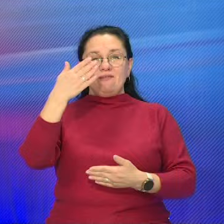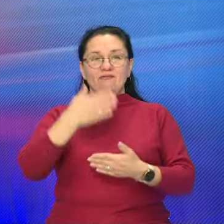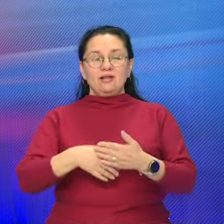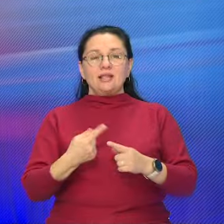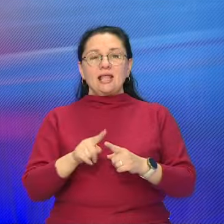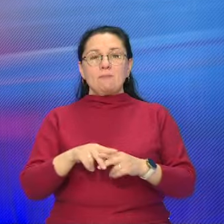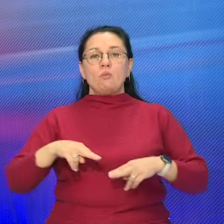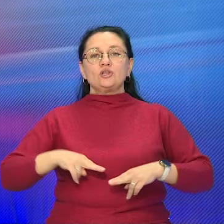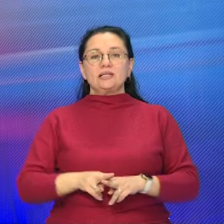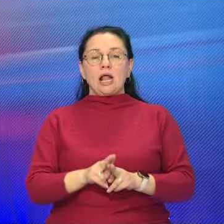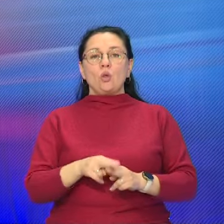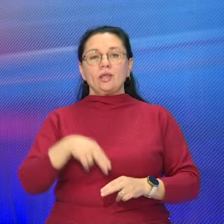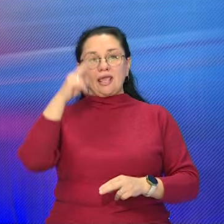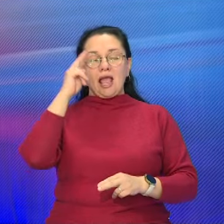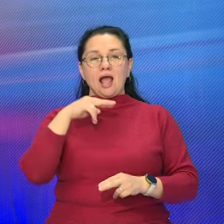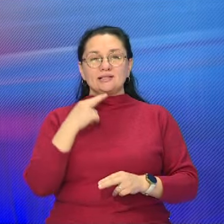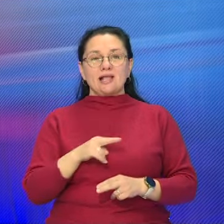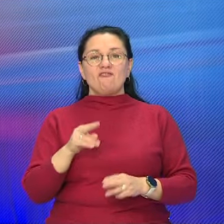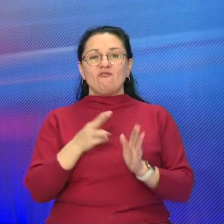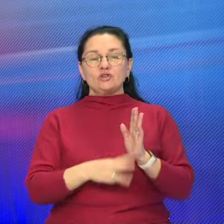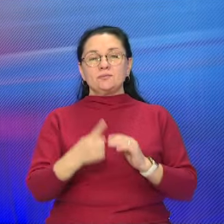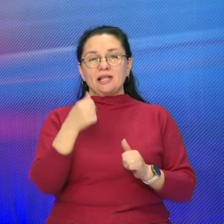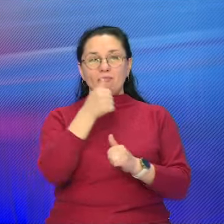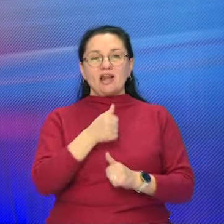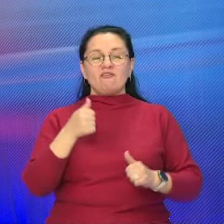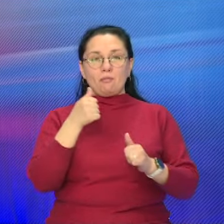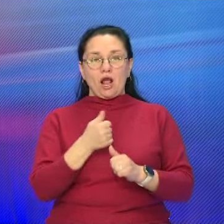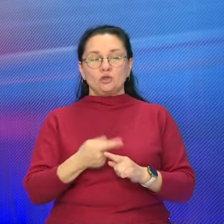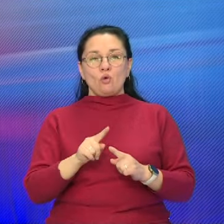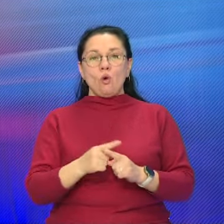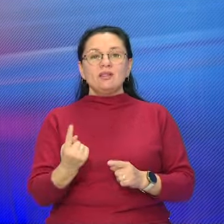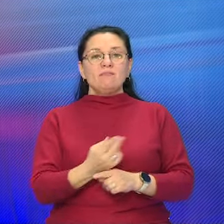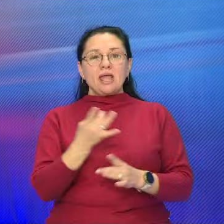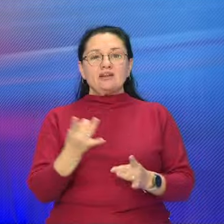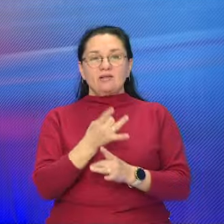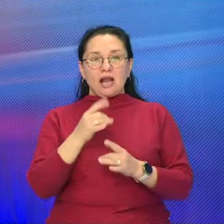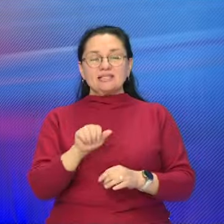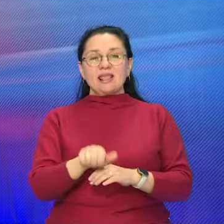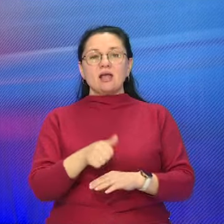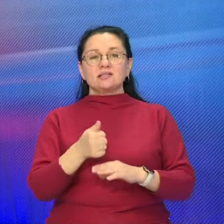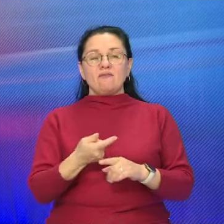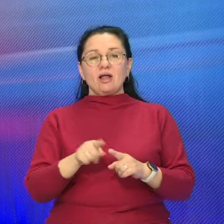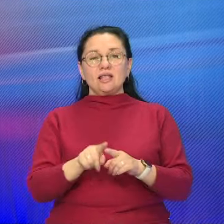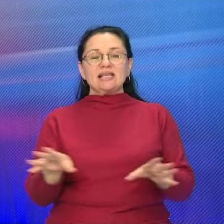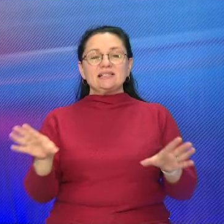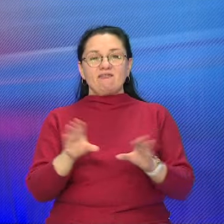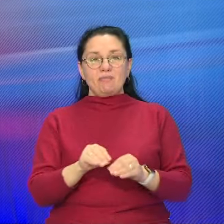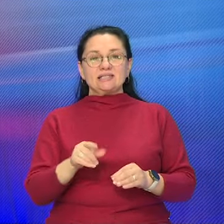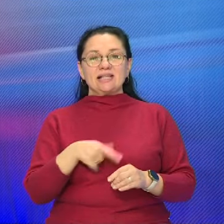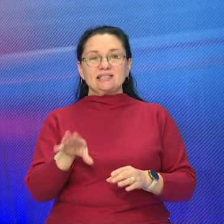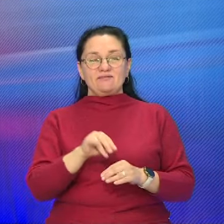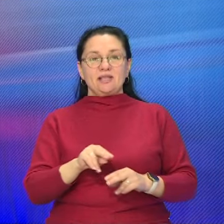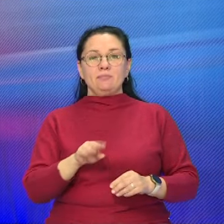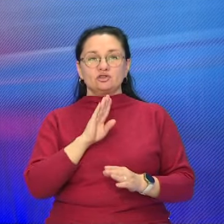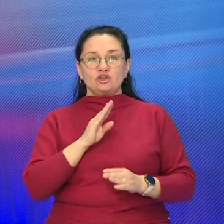па тэхналогіі бацькі Алены Феліксаўны ў 81-м годзе. Ён жа тады ўпершыню іх і аснаваў разам з прынёманскімі ткачыхамі. Нітак хапіла